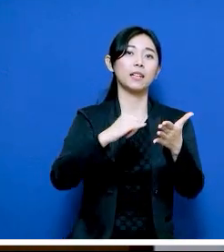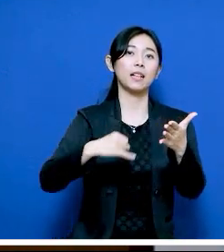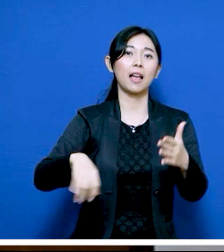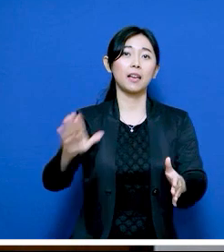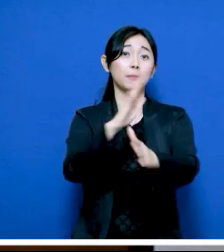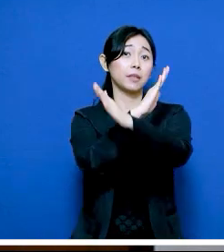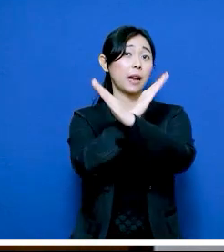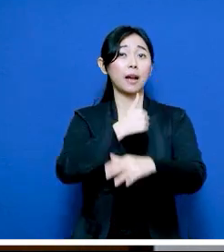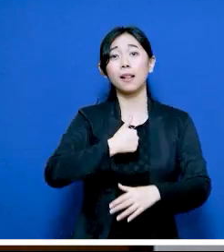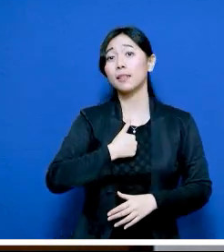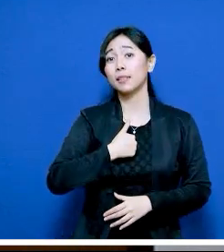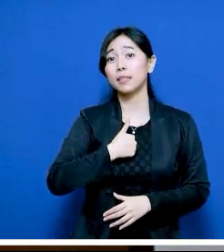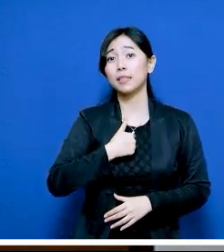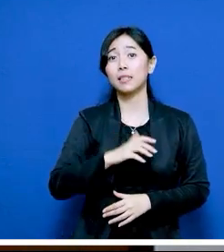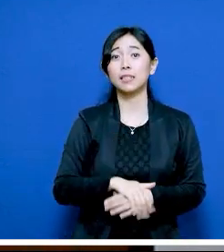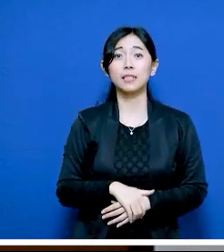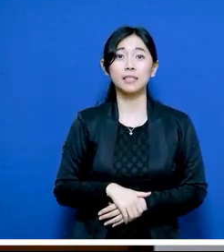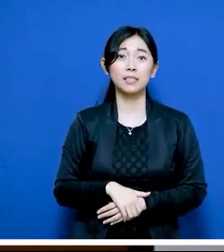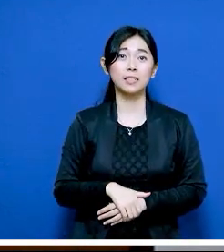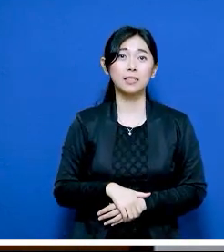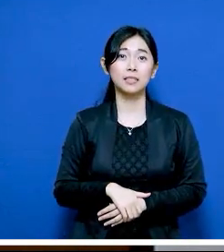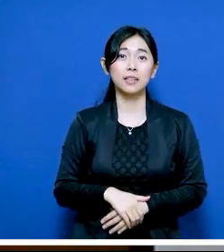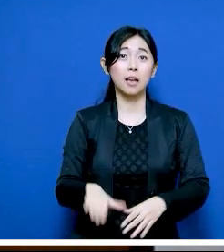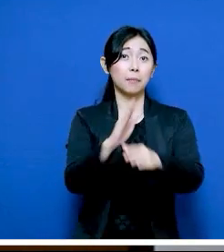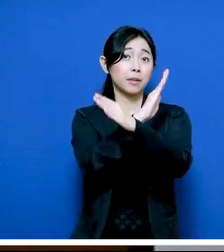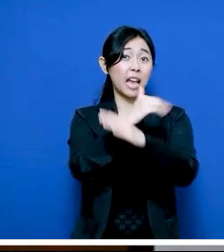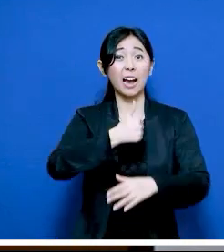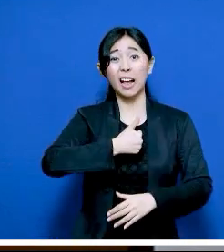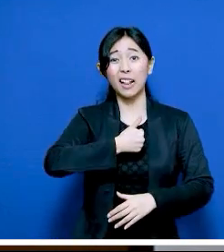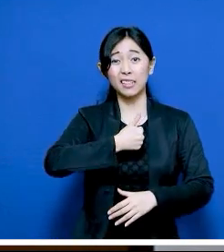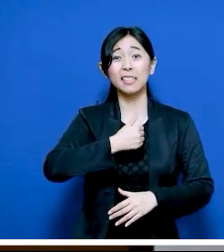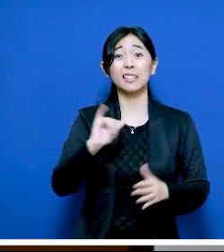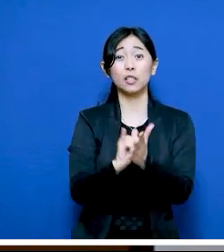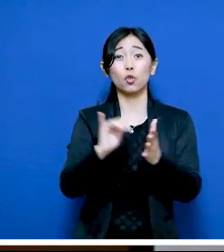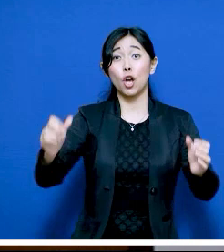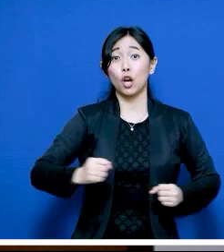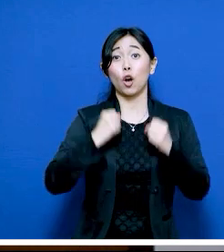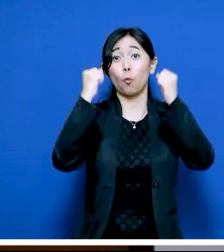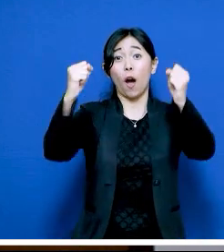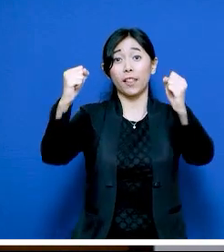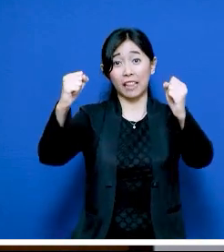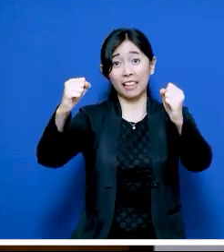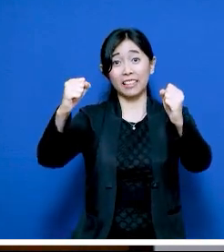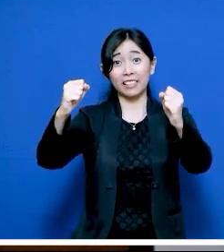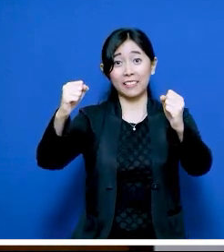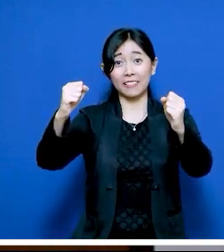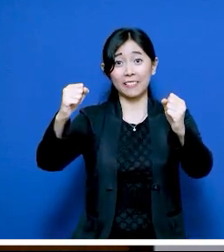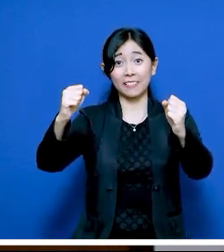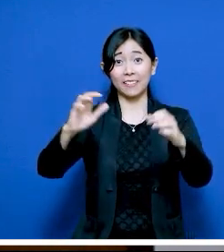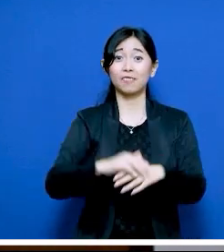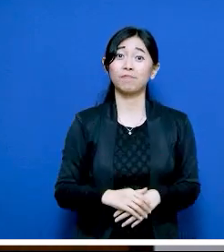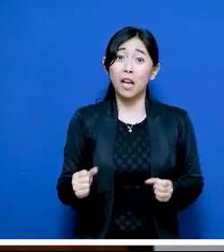menyangkal diri. Menyangkal diri ini adalah sebuah kekuatan yang justru ditantangkan